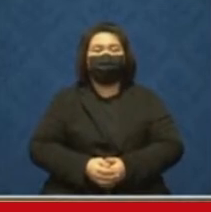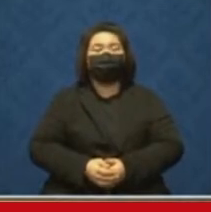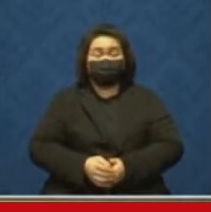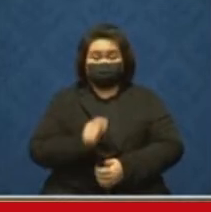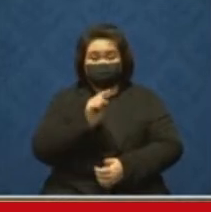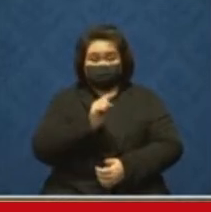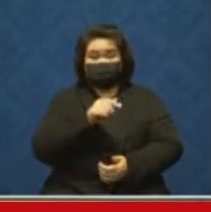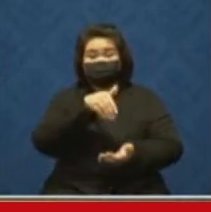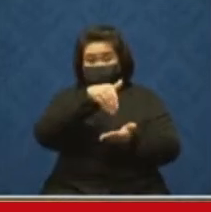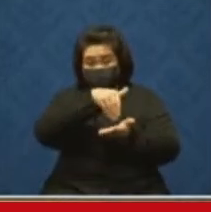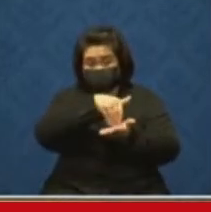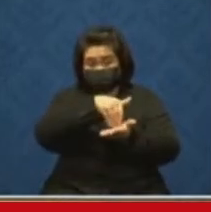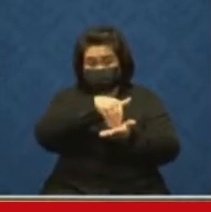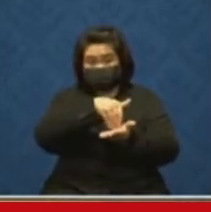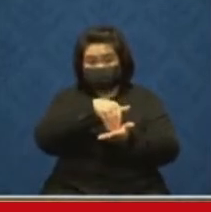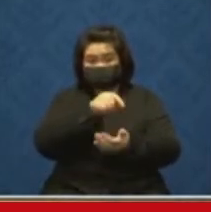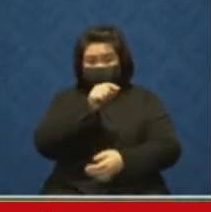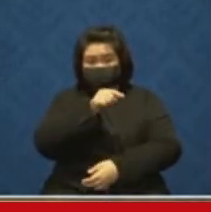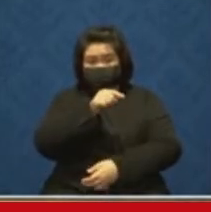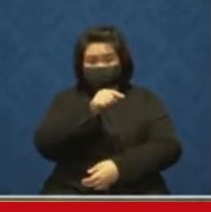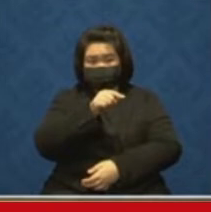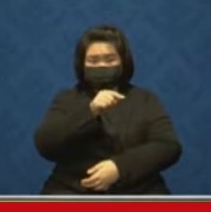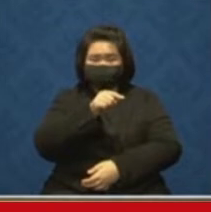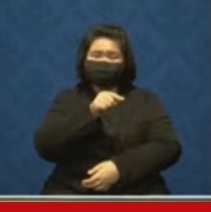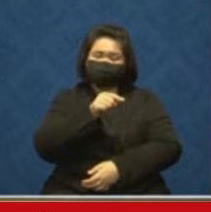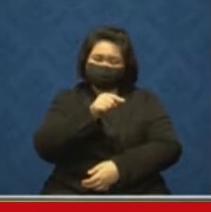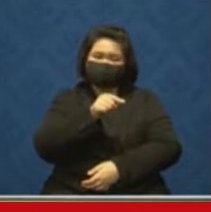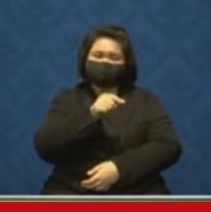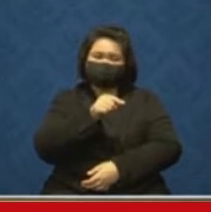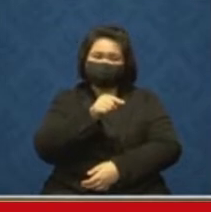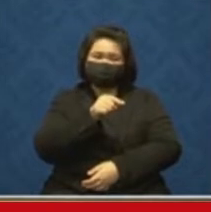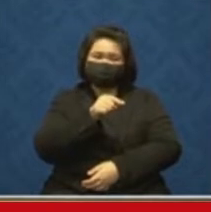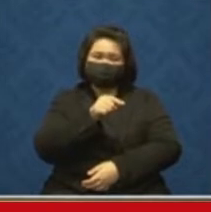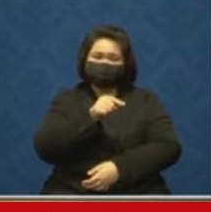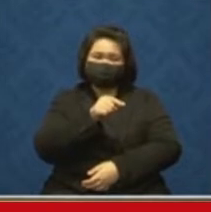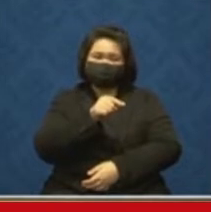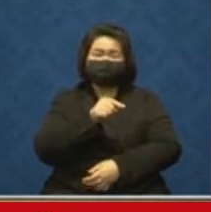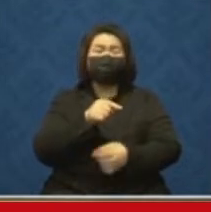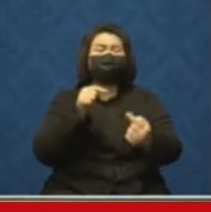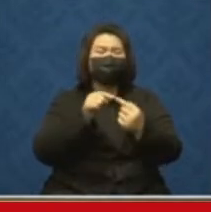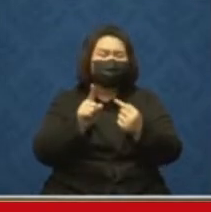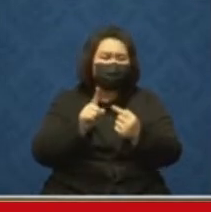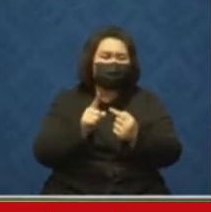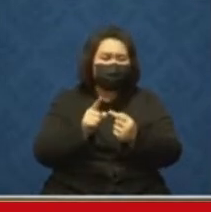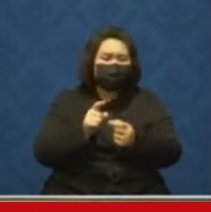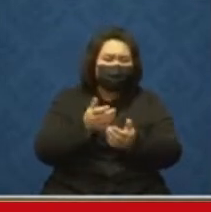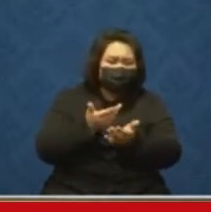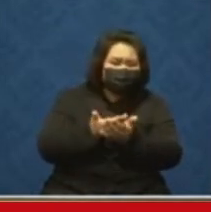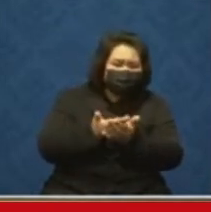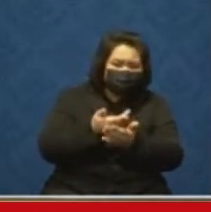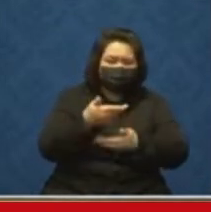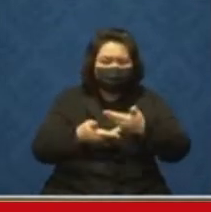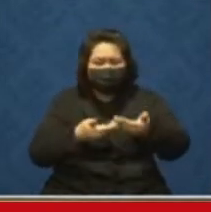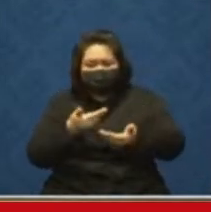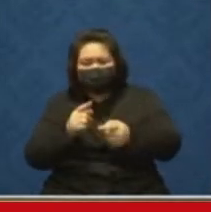สูนย Digital แ่งนี้ี้เป็ช่องทางปิดต่อค้าขายเป็ช่องทางการเรีนรู้